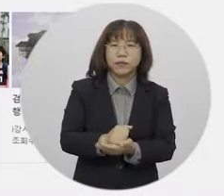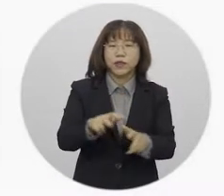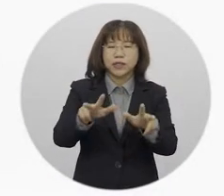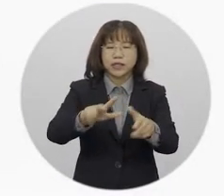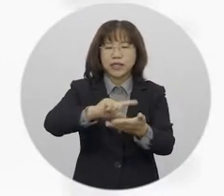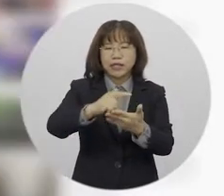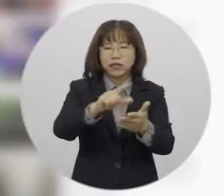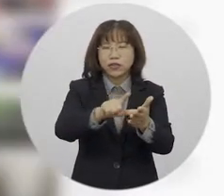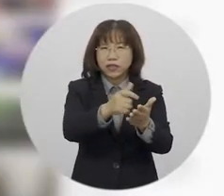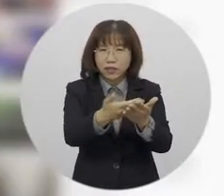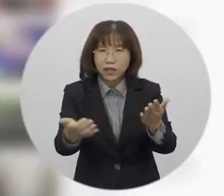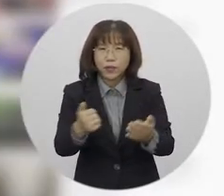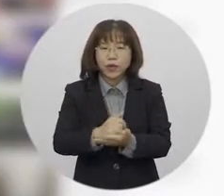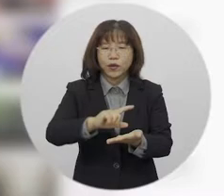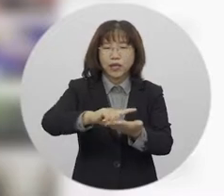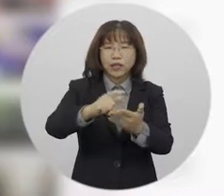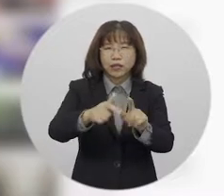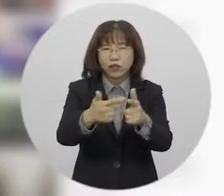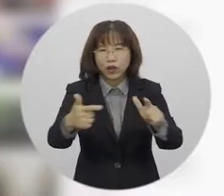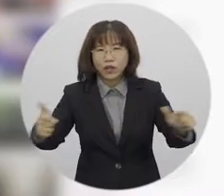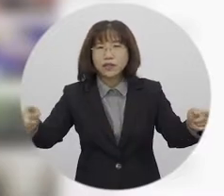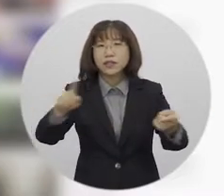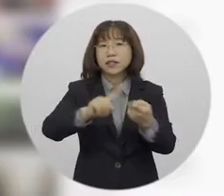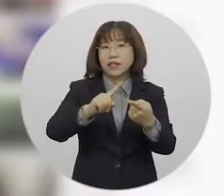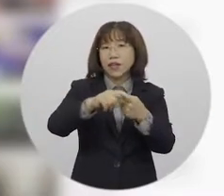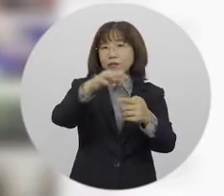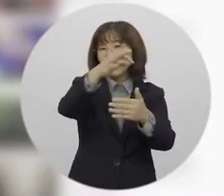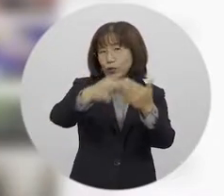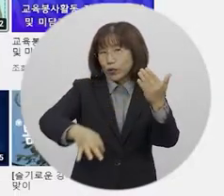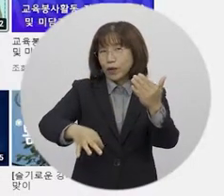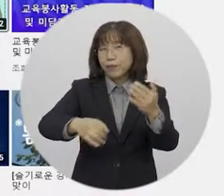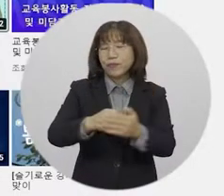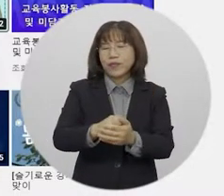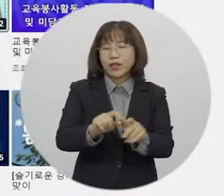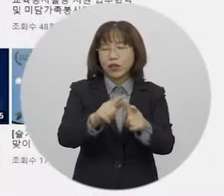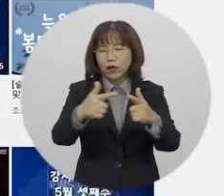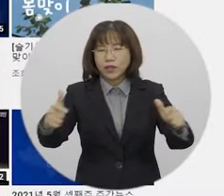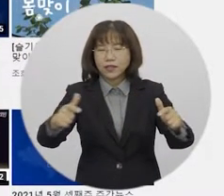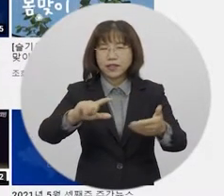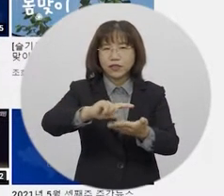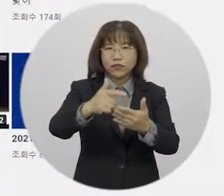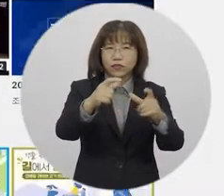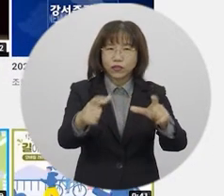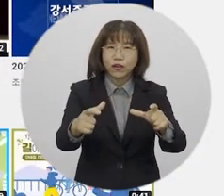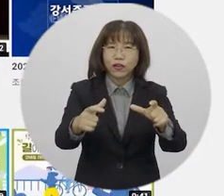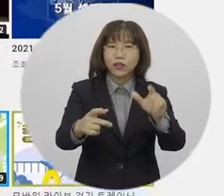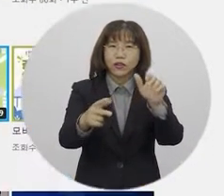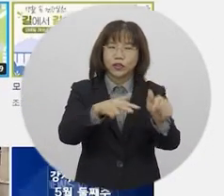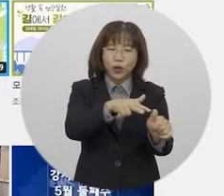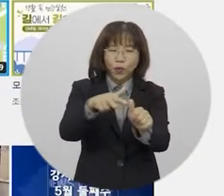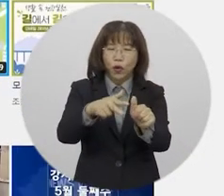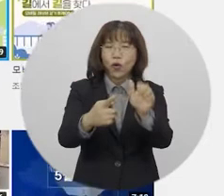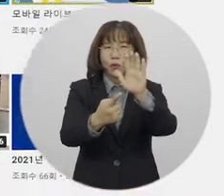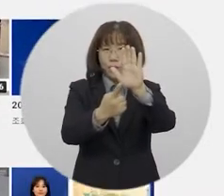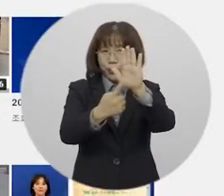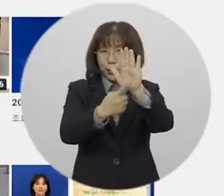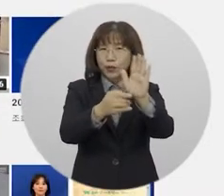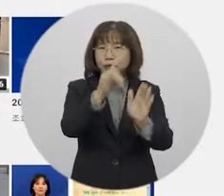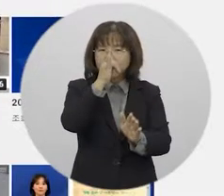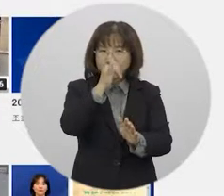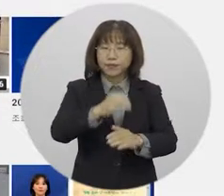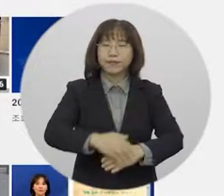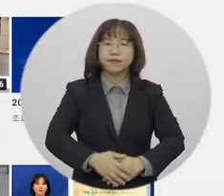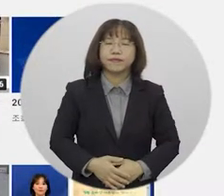지금은 강서시대, 강서는 지금, 강서 띵똥 등 다양한 콘텐츠를 통해 각종 구정 정보를 전달하고